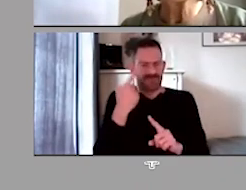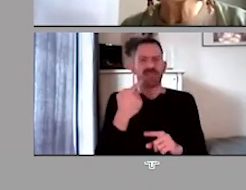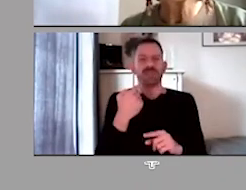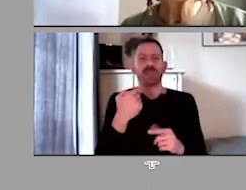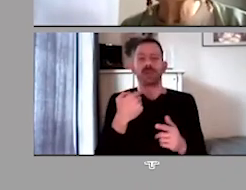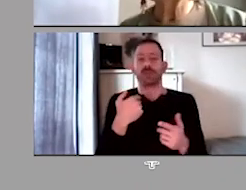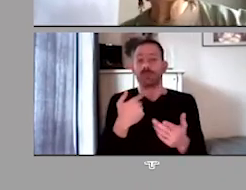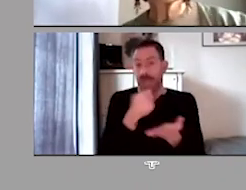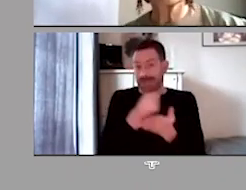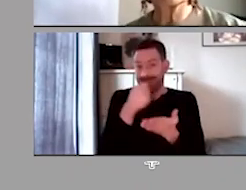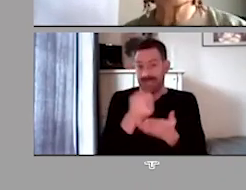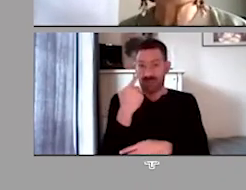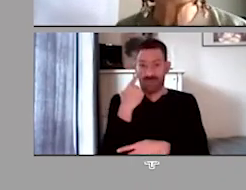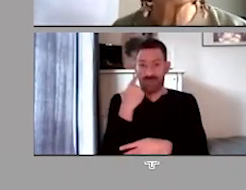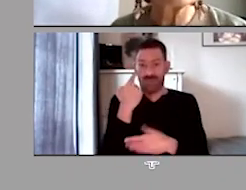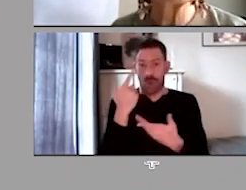test que vous voyez en ligne,